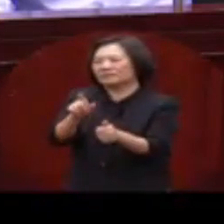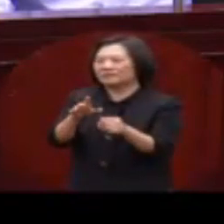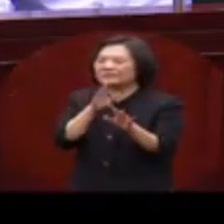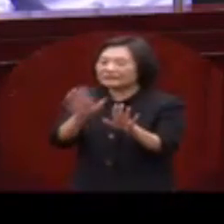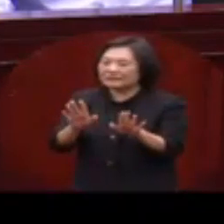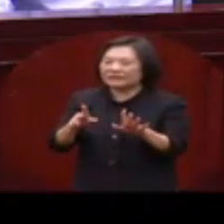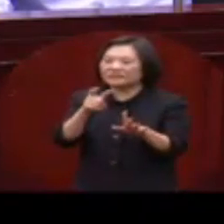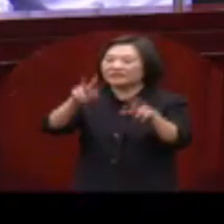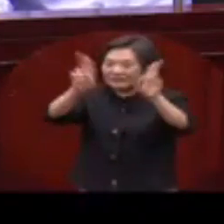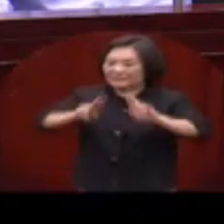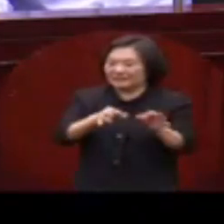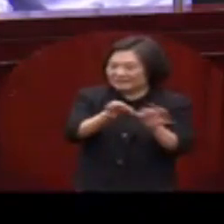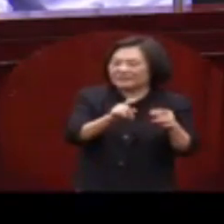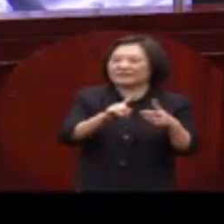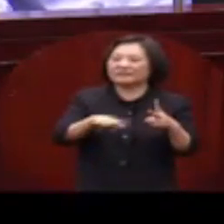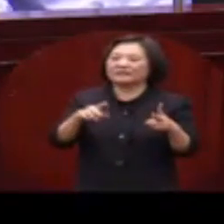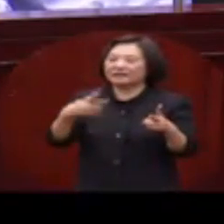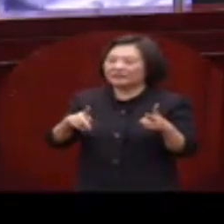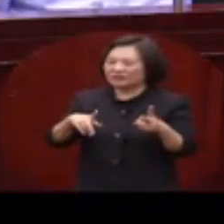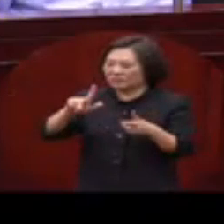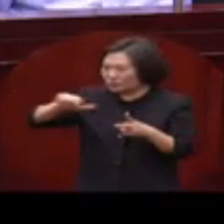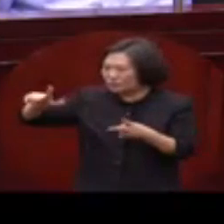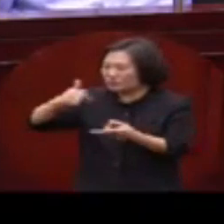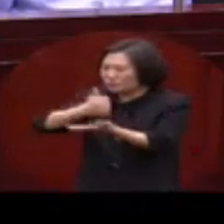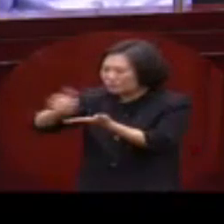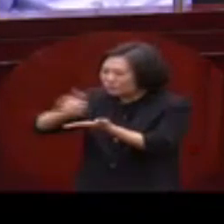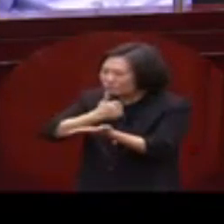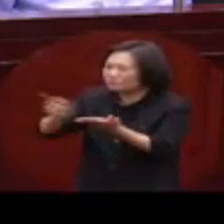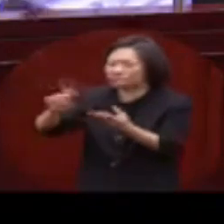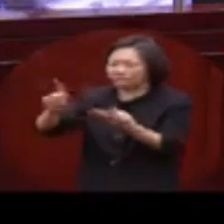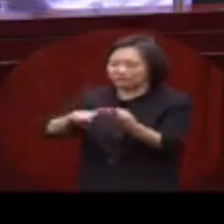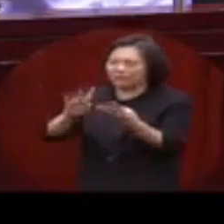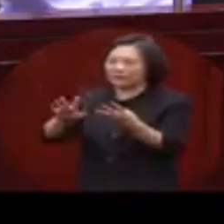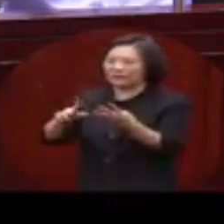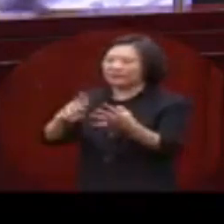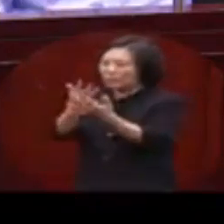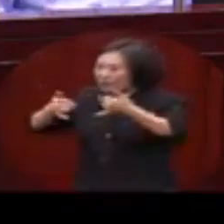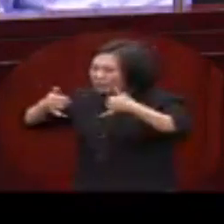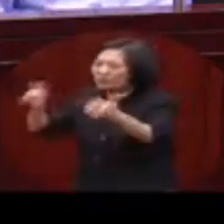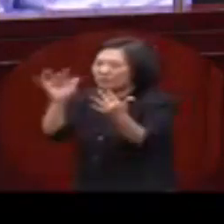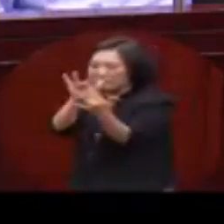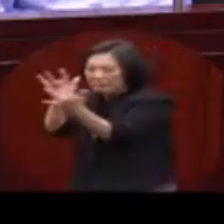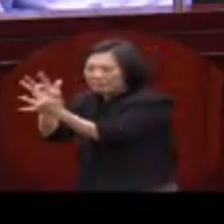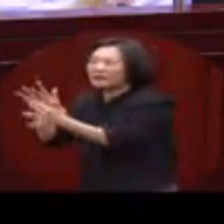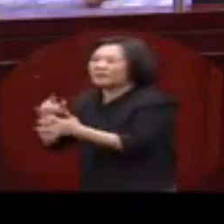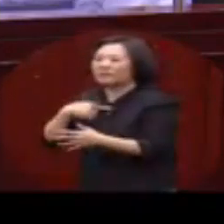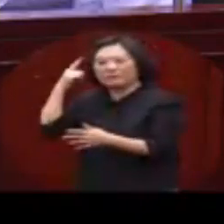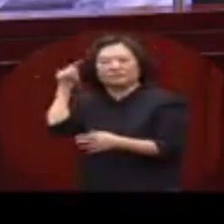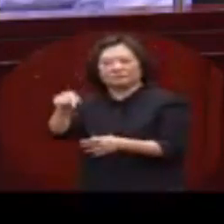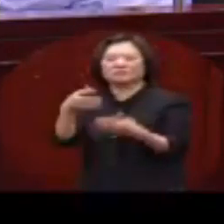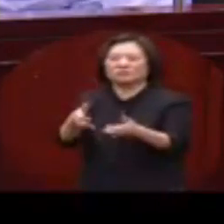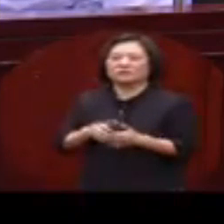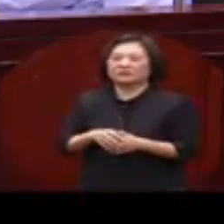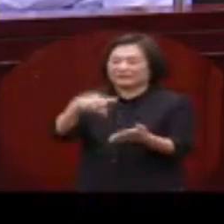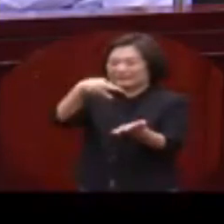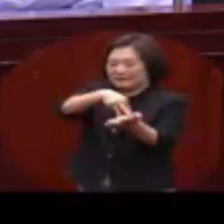智慧、物流出现的时候，整个台北、整个台湾的经济要如何做因应，这才是我们思考的地方。西